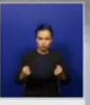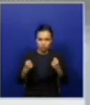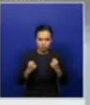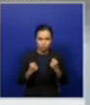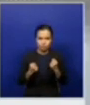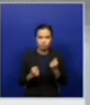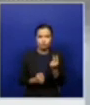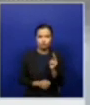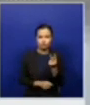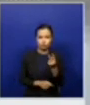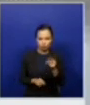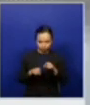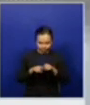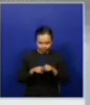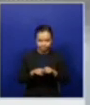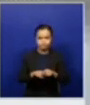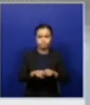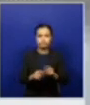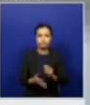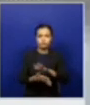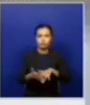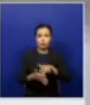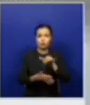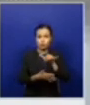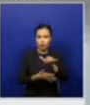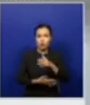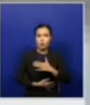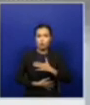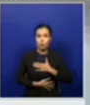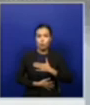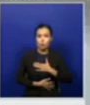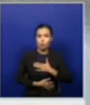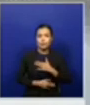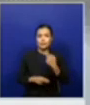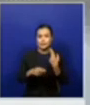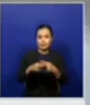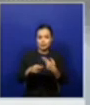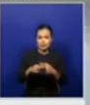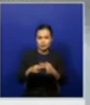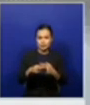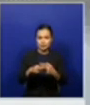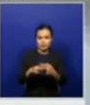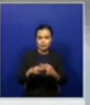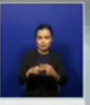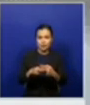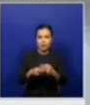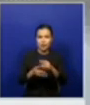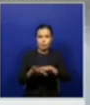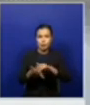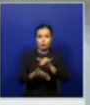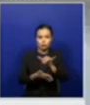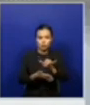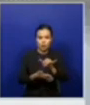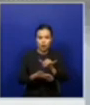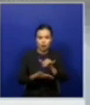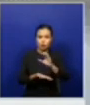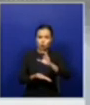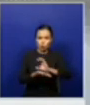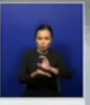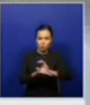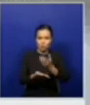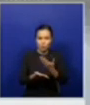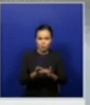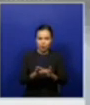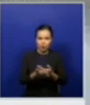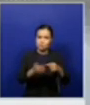ไปยุทธศาสตร์ในส่วนนี้ผมขอเรียกว่ายุทธศาสตร์งบประมาณโปร่งใสท่านประธ